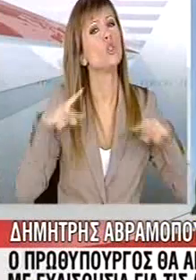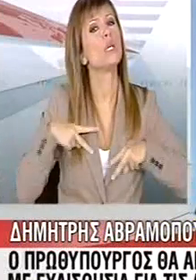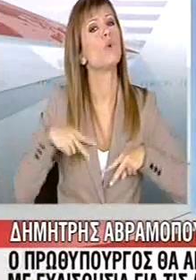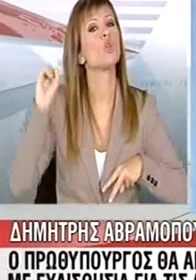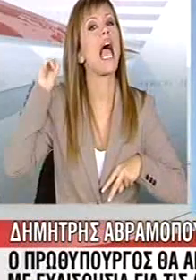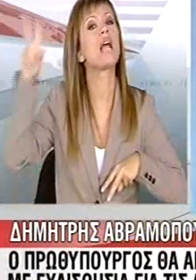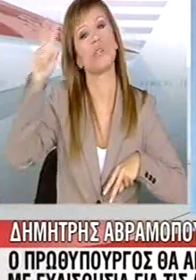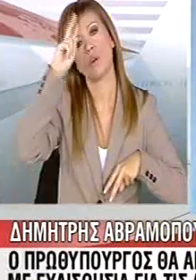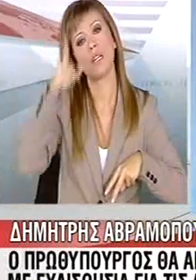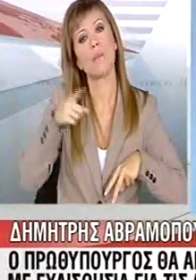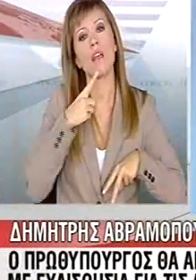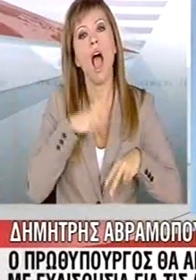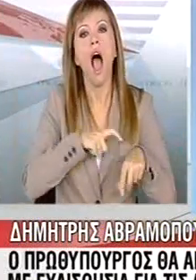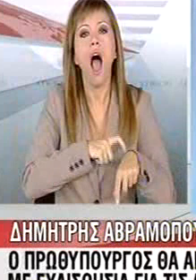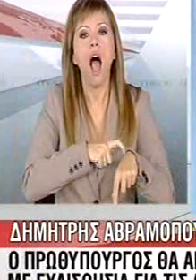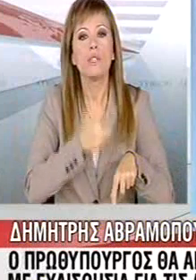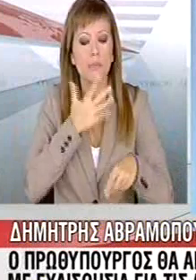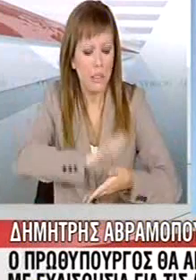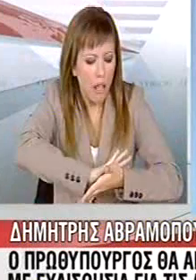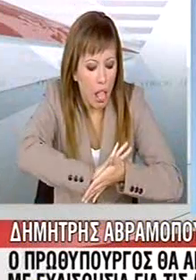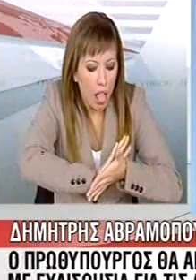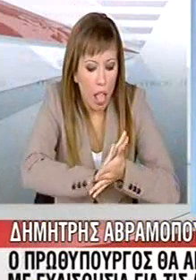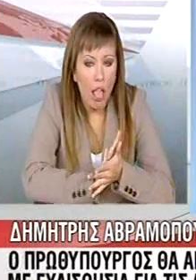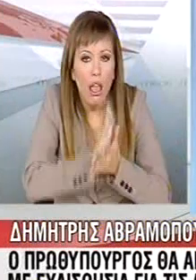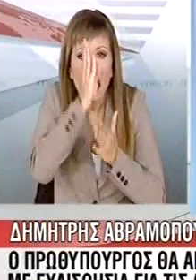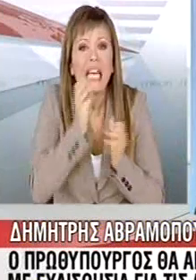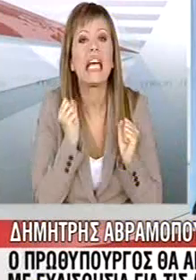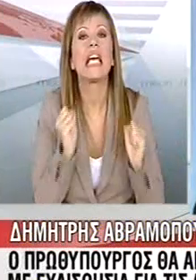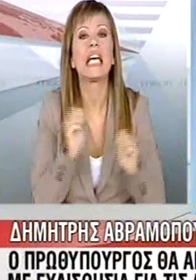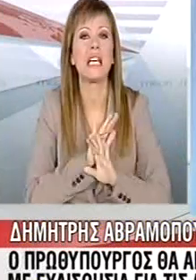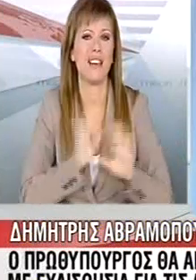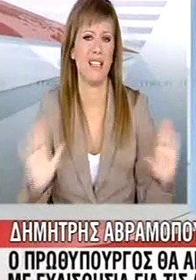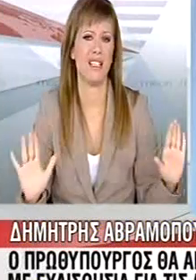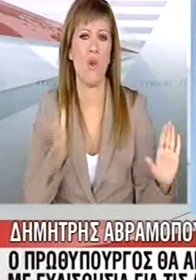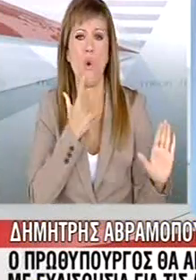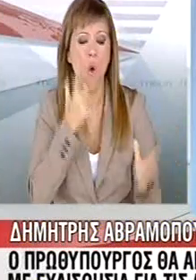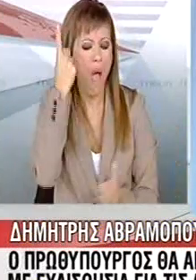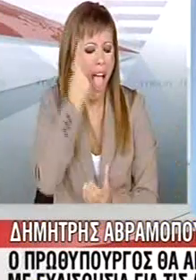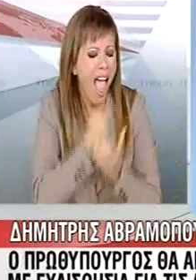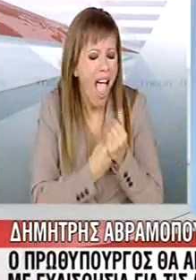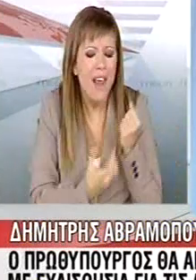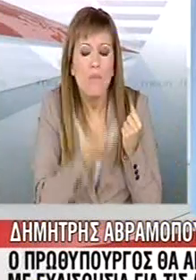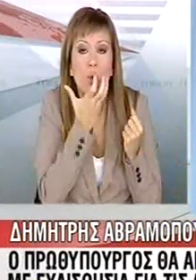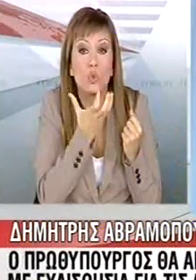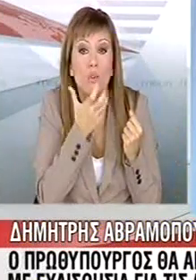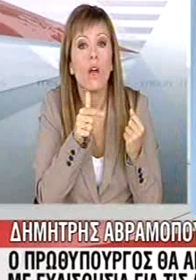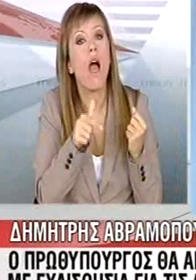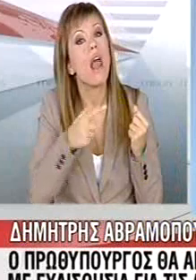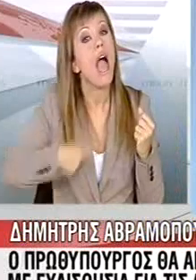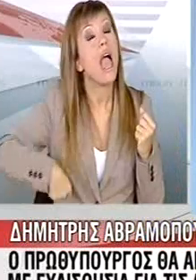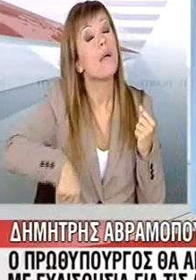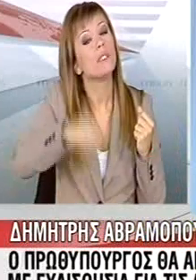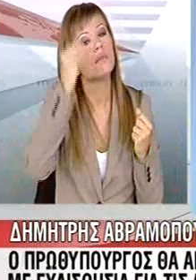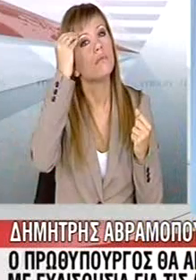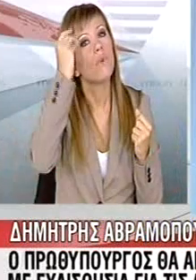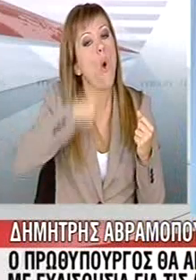βρίσκονται στη δίνη μιας κοινωνικής κρίσης. Εξαιτίας της δημοσιονομικής, κάτι που πρέπει να